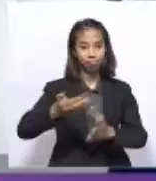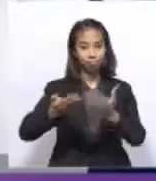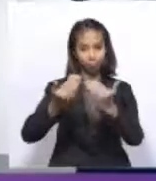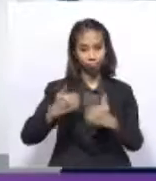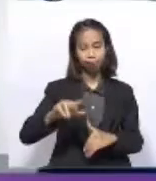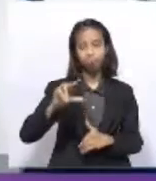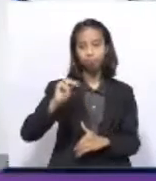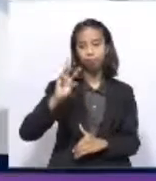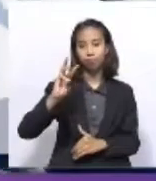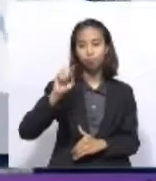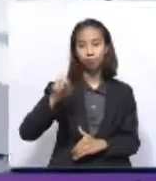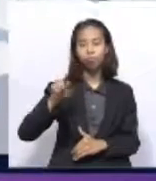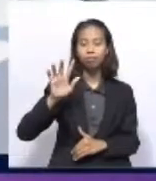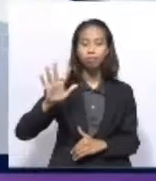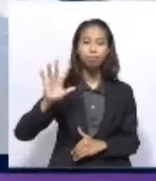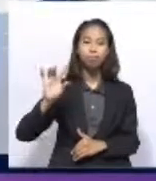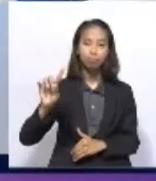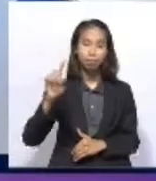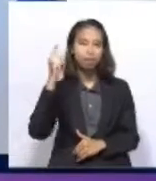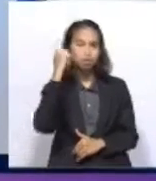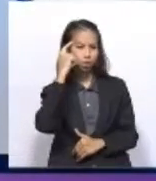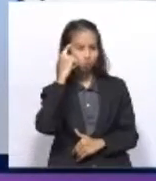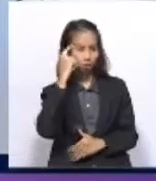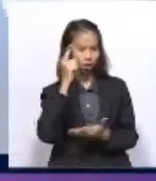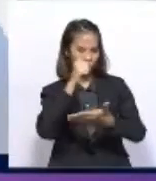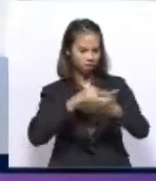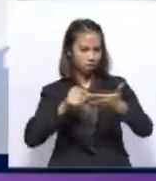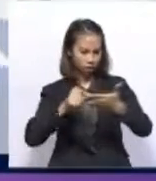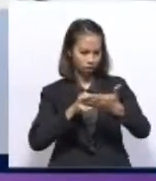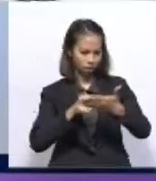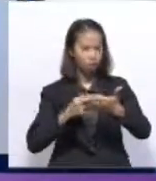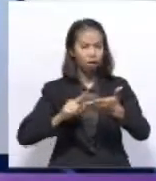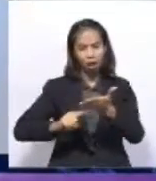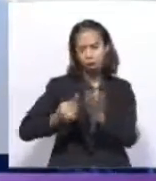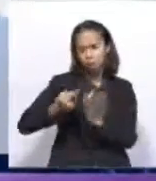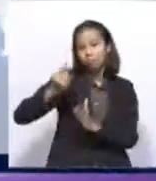ะครับร้อยละ 36.51 ก็มั่นใจว่าการเลือกตั้งนั้นจะเกิดขึ้นได้จริงนะครับ